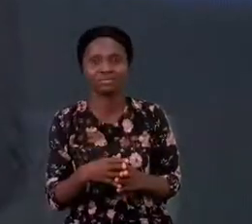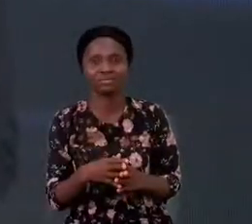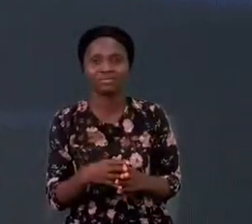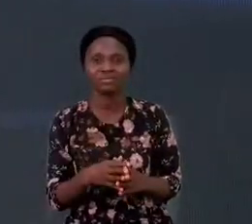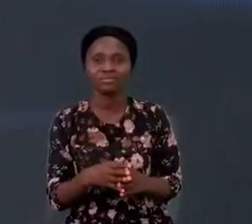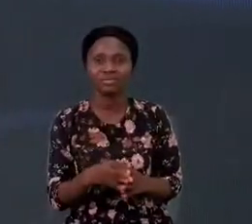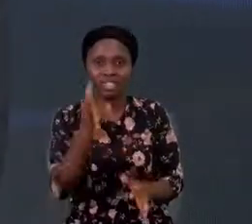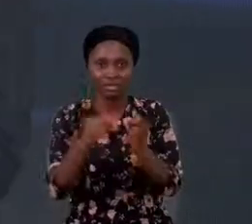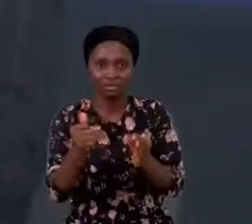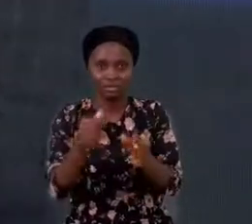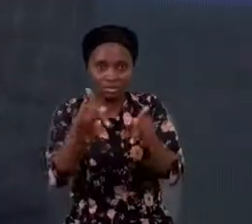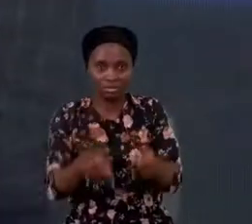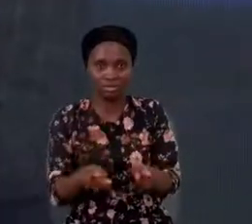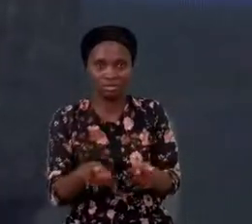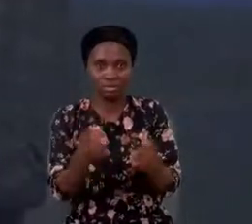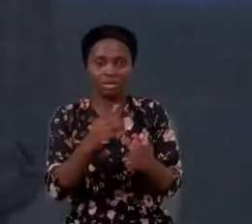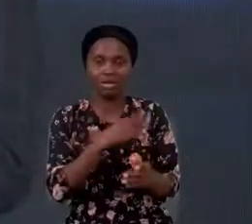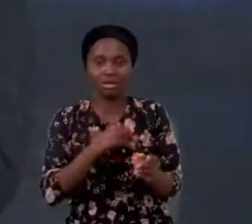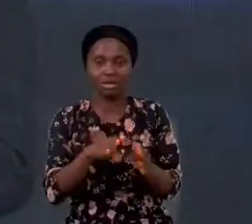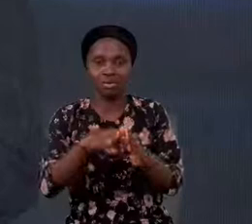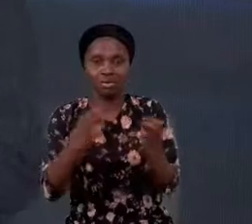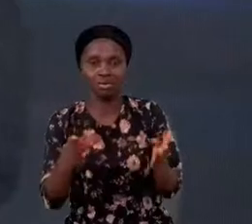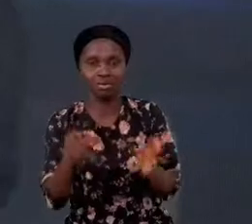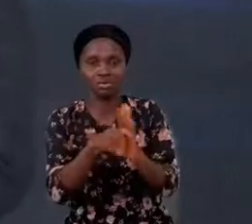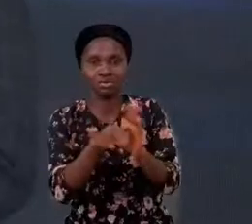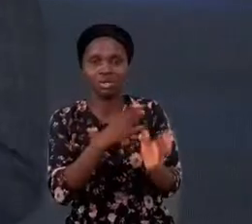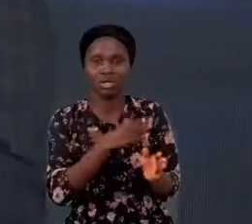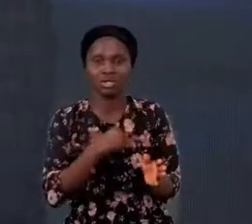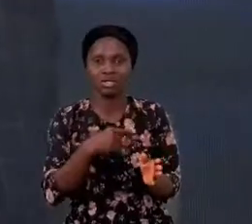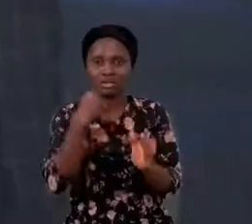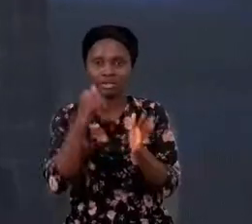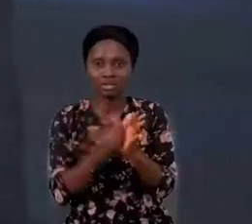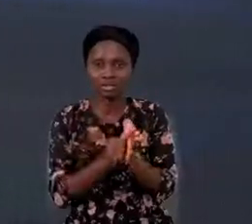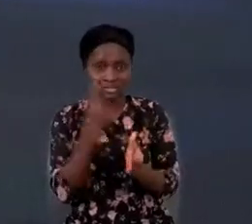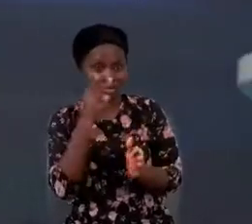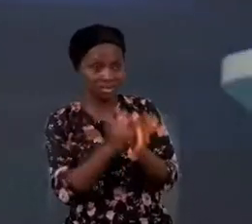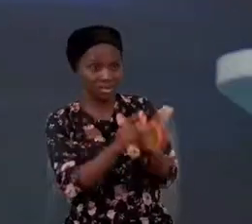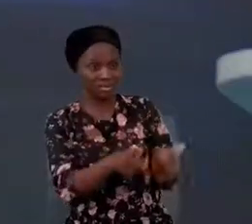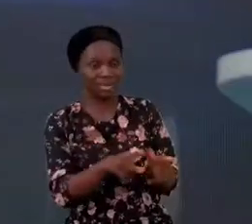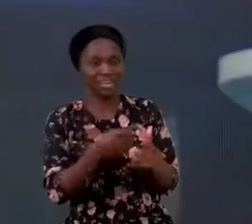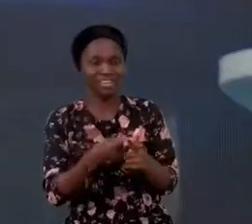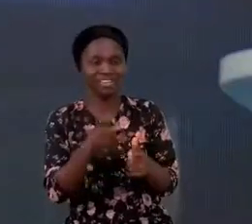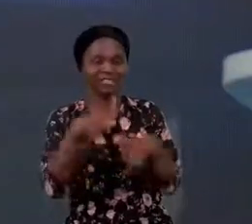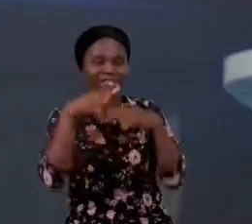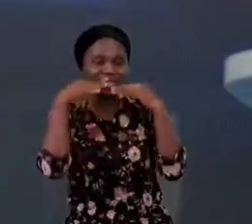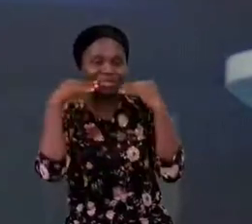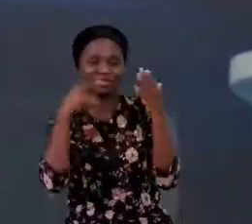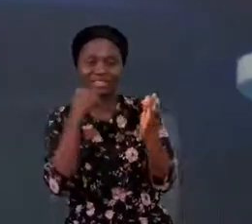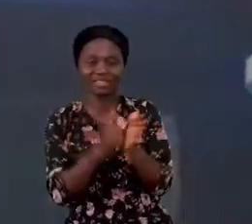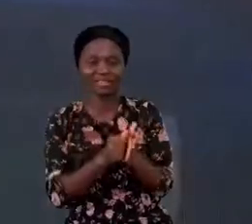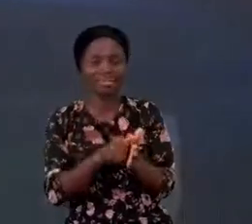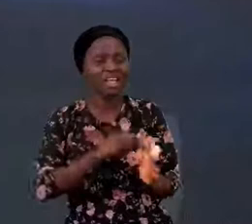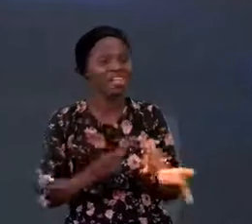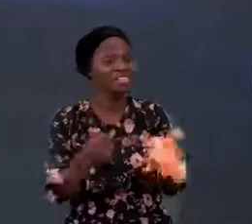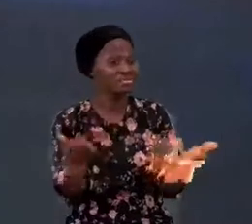sourit. Et dit, ah, je suis venu vous parler de quelque chose qui vient de sortir. Ce qu'on a produit, ça vous donnera une meilleure